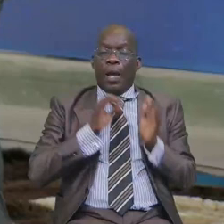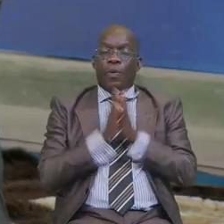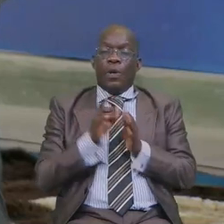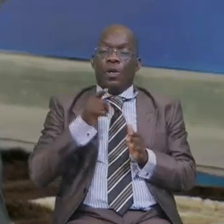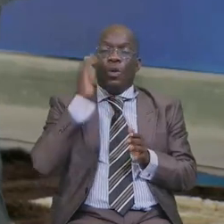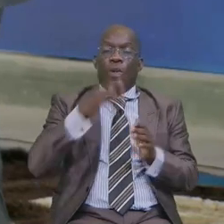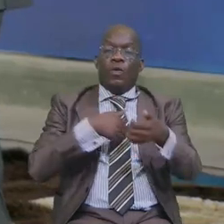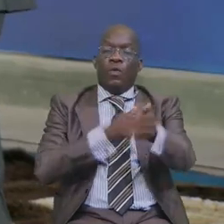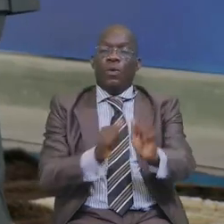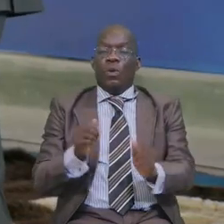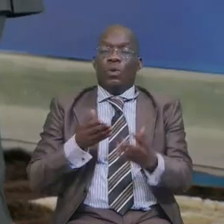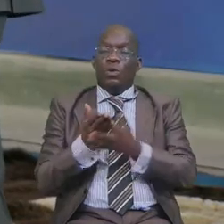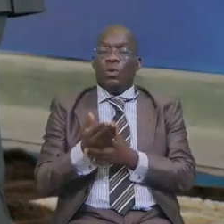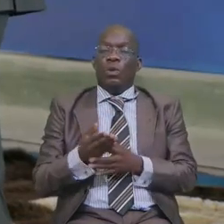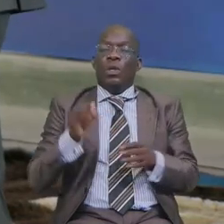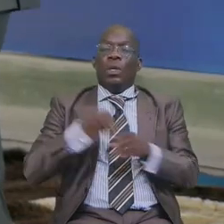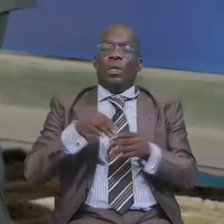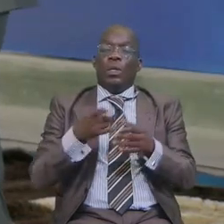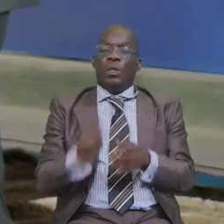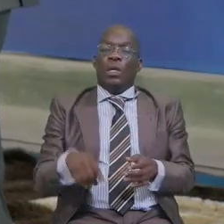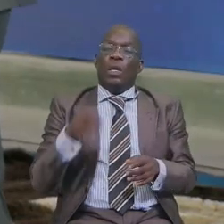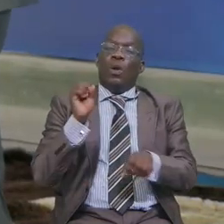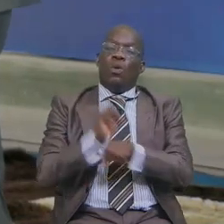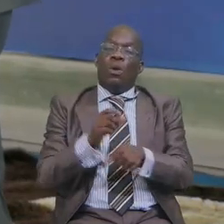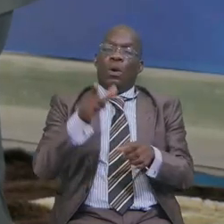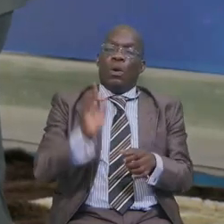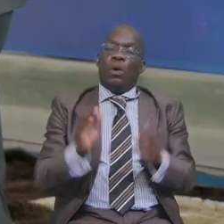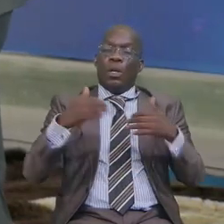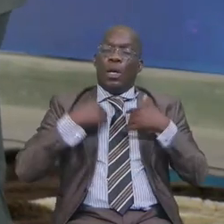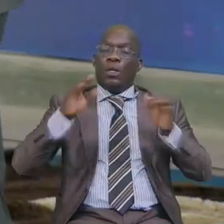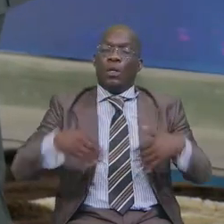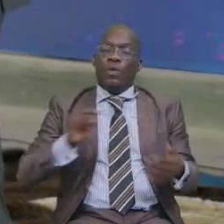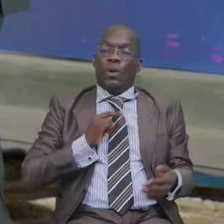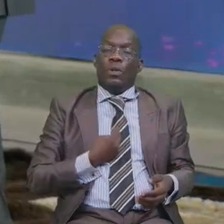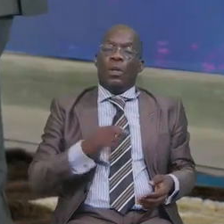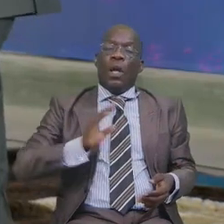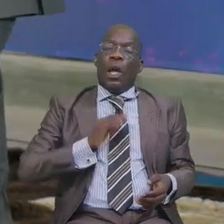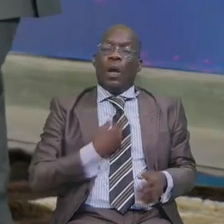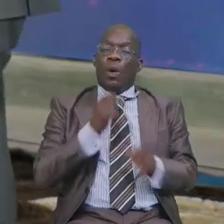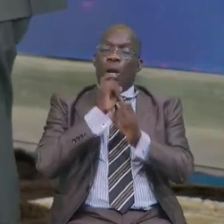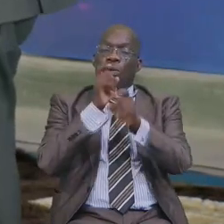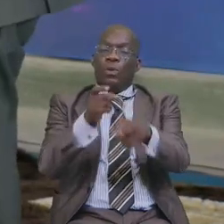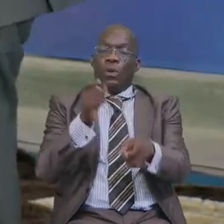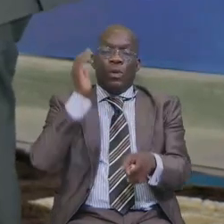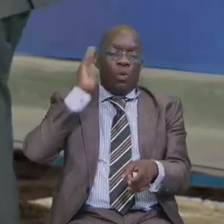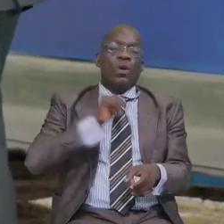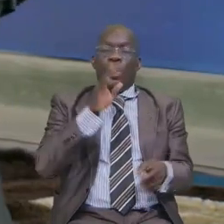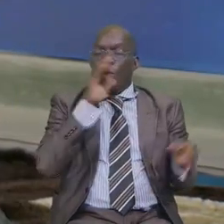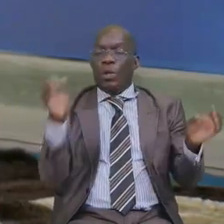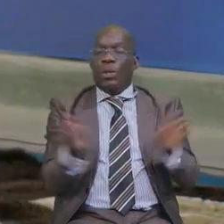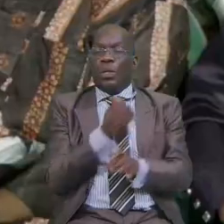le ministère que le Seigneur nous a donné et que nos récompenses ne soient point ôtées au dernier jour.